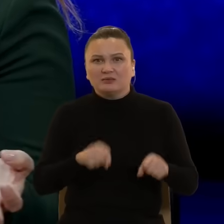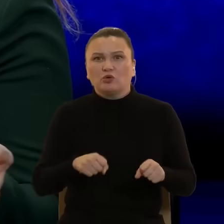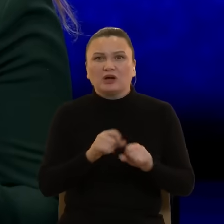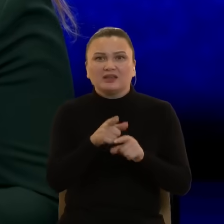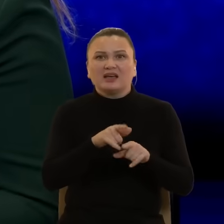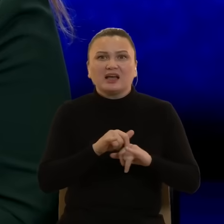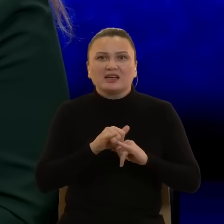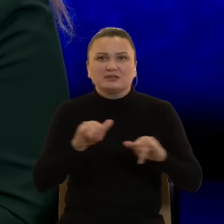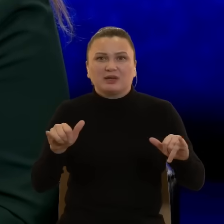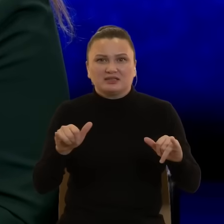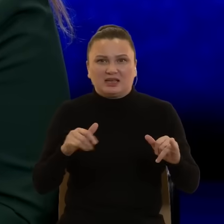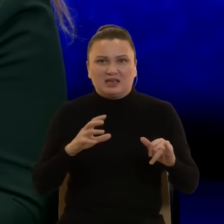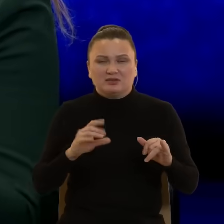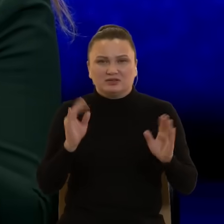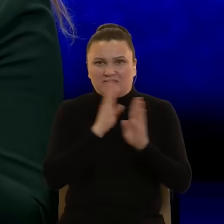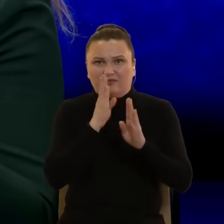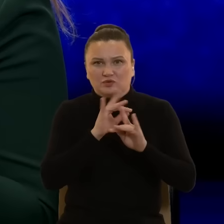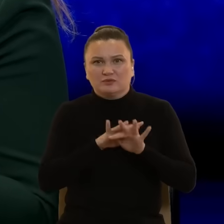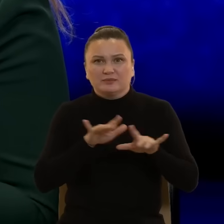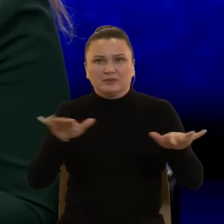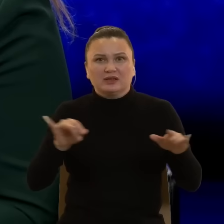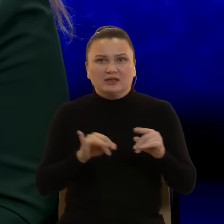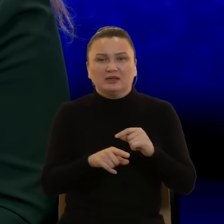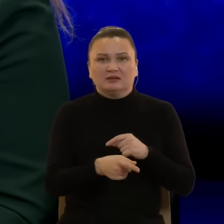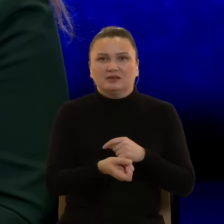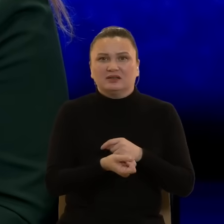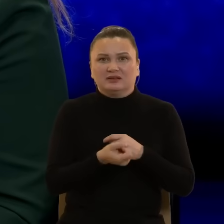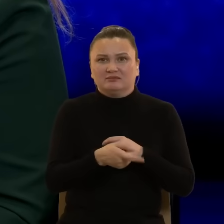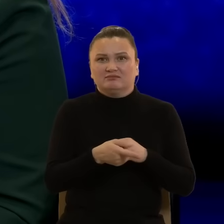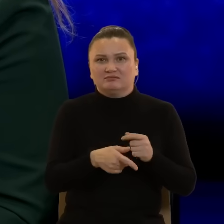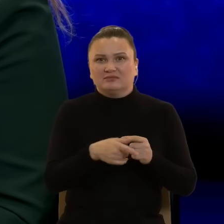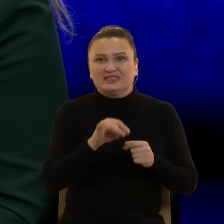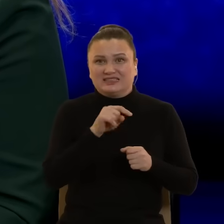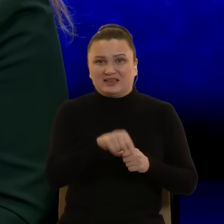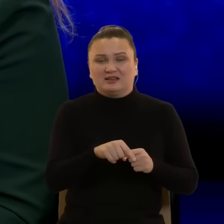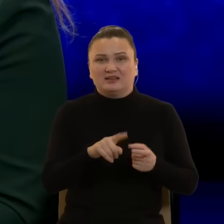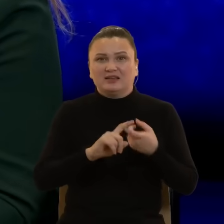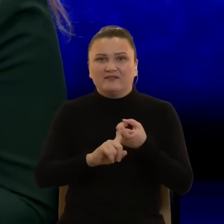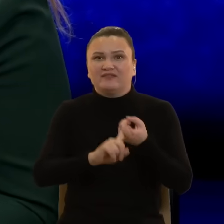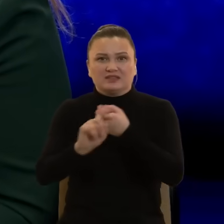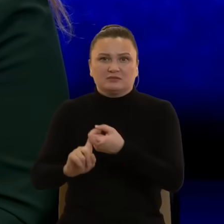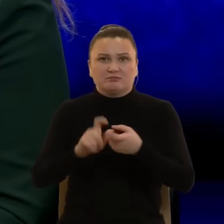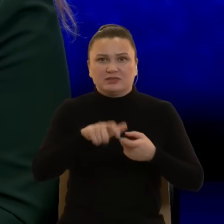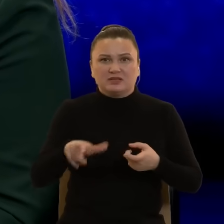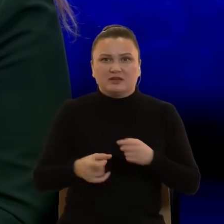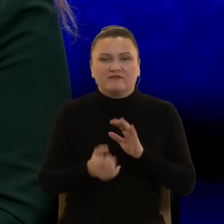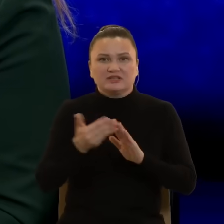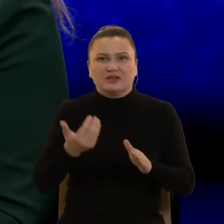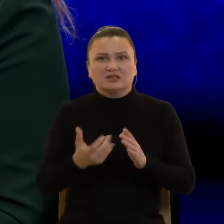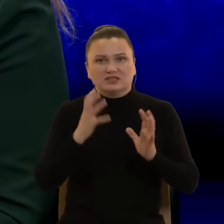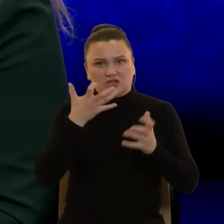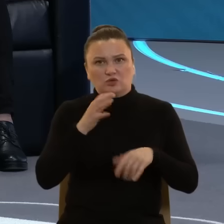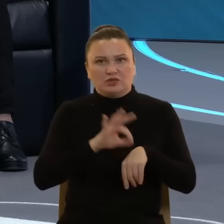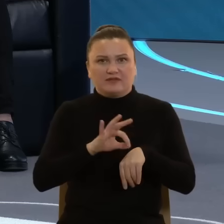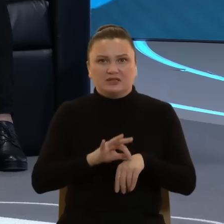они распространяются во внешней среде и являются источником инфицирования пациентов и вызывают у них серьезные